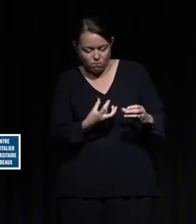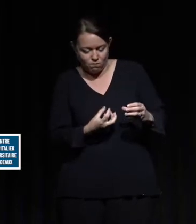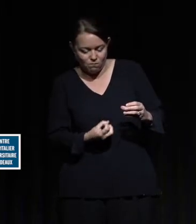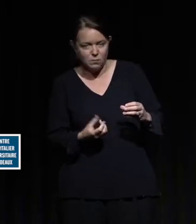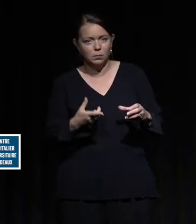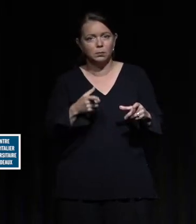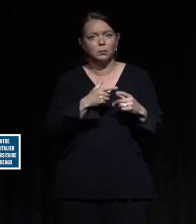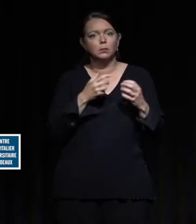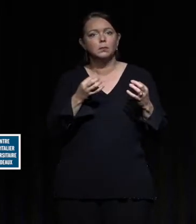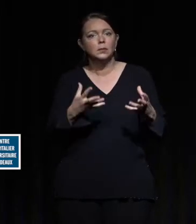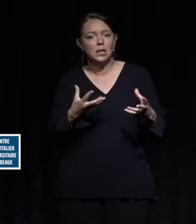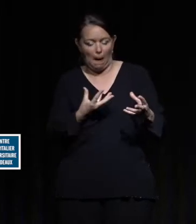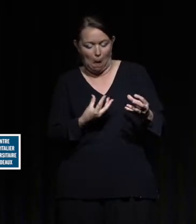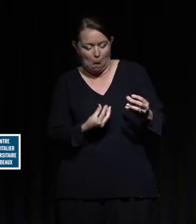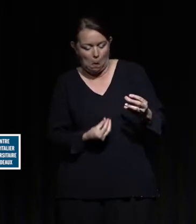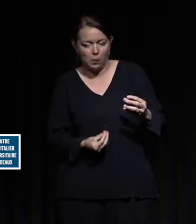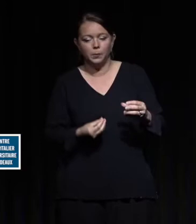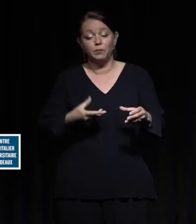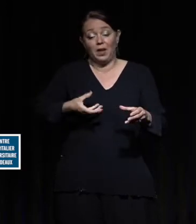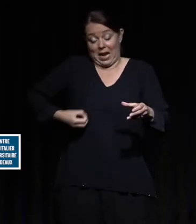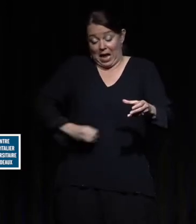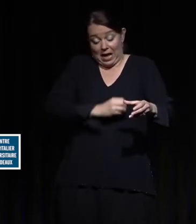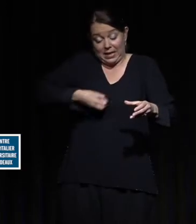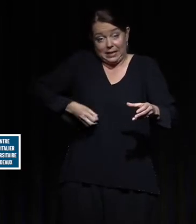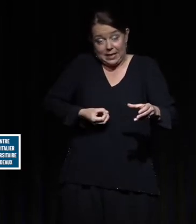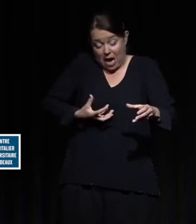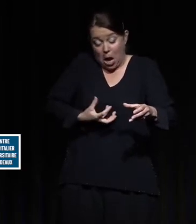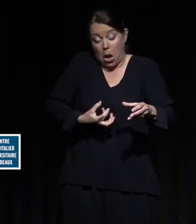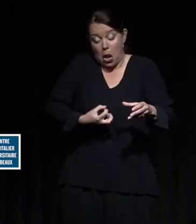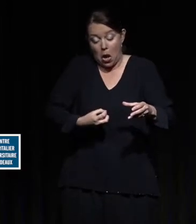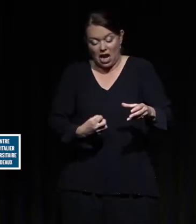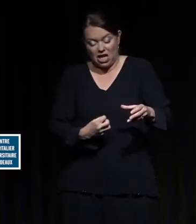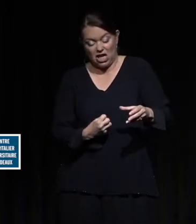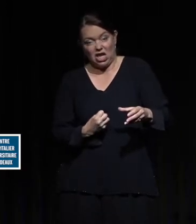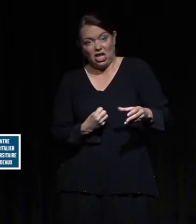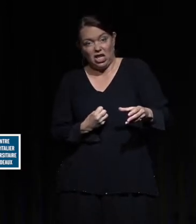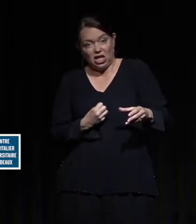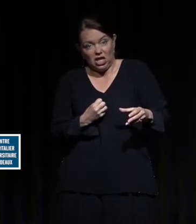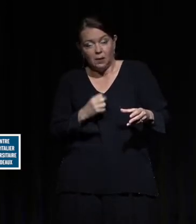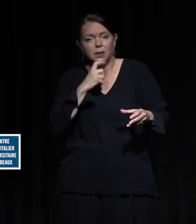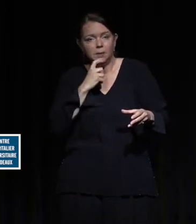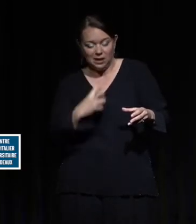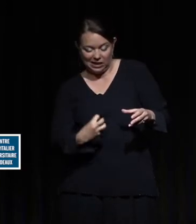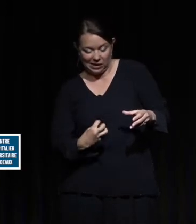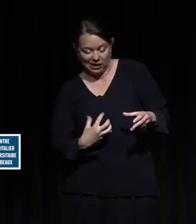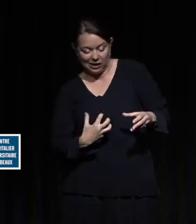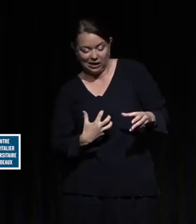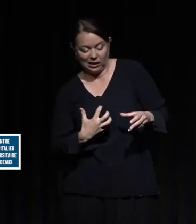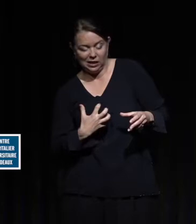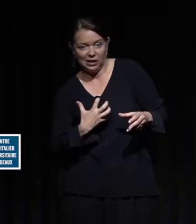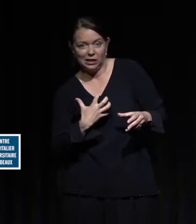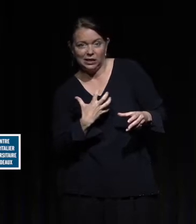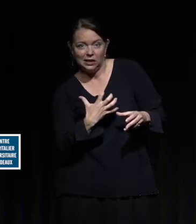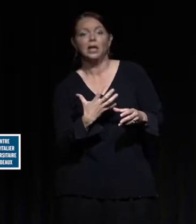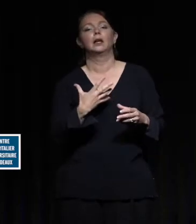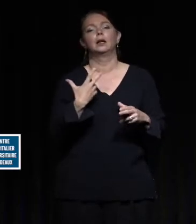là. Et donc, vous avez tout ça, l'intestin qui est attiré, qui se fait manger petit à petit. Et donc, on va avoir un envahissement plus ou moins important.